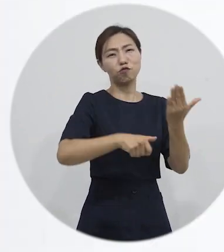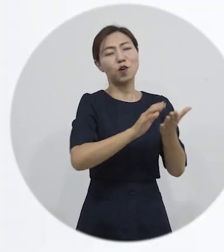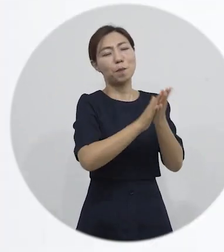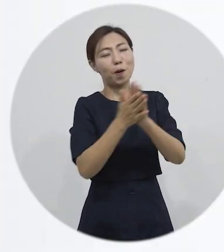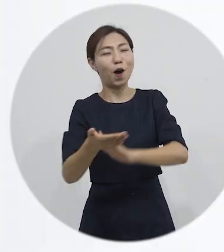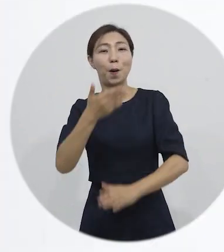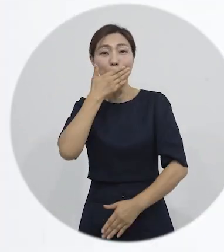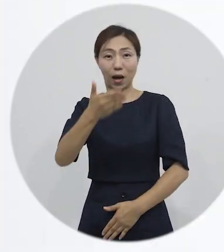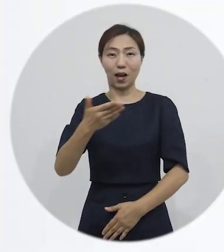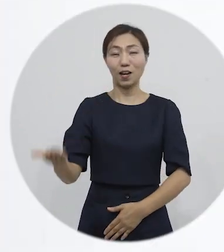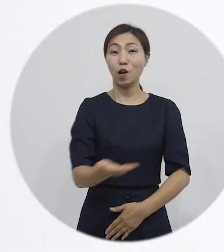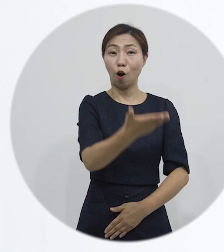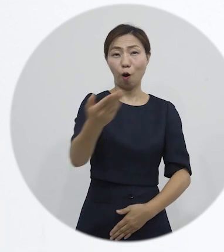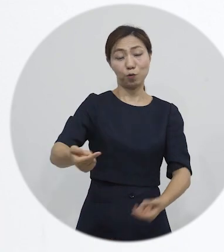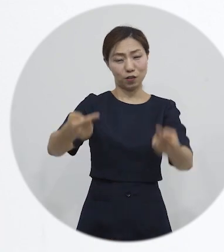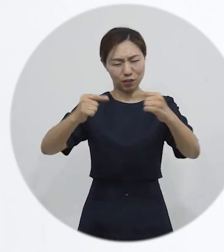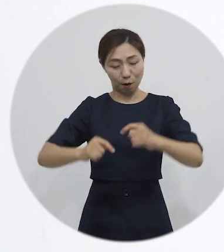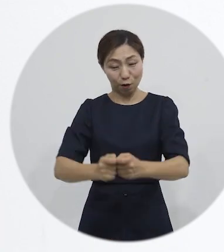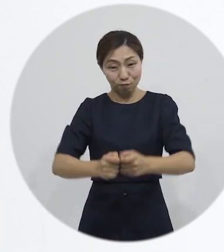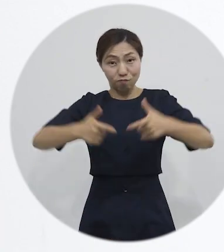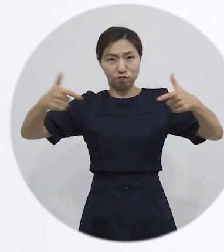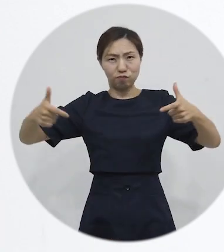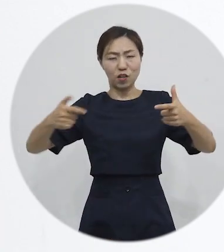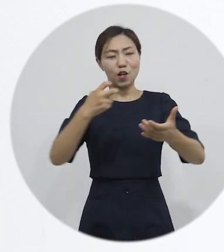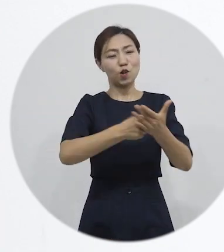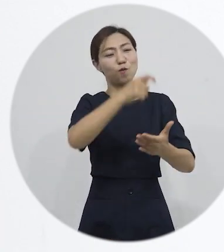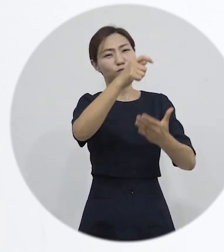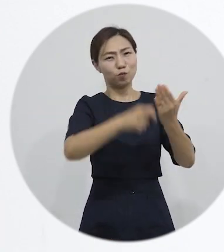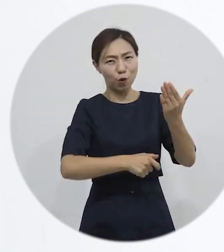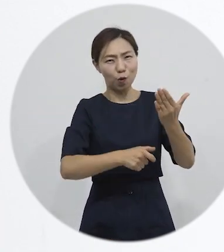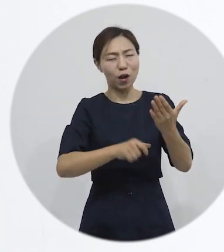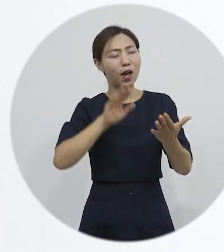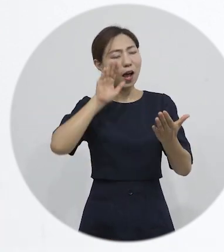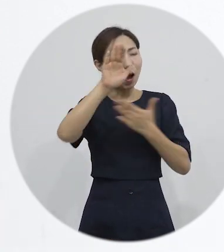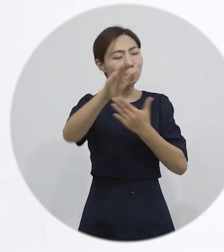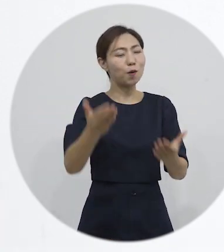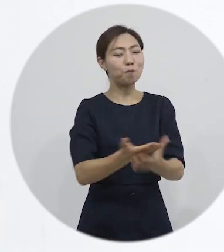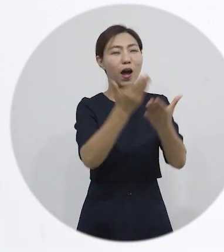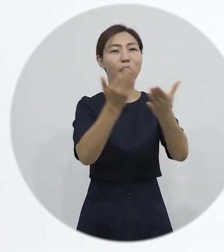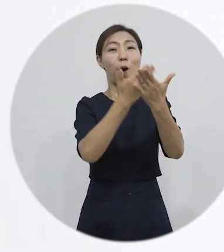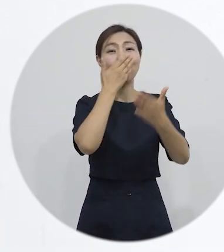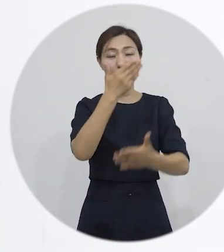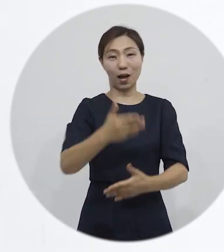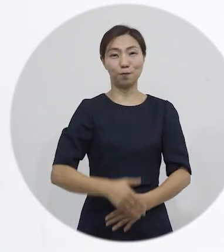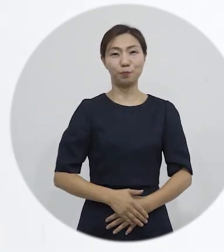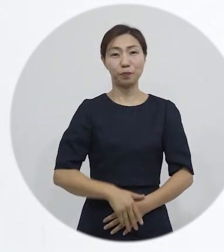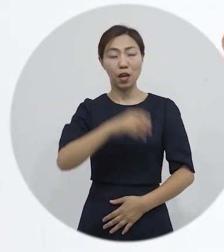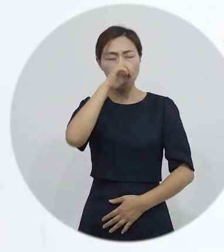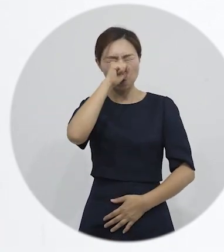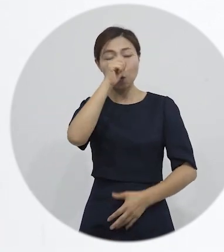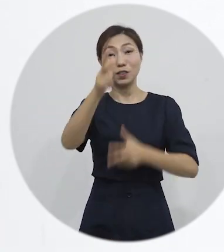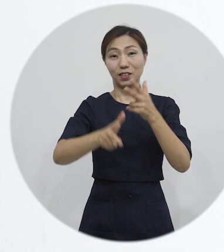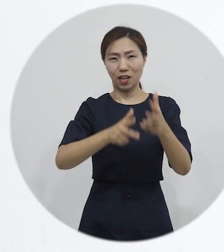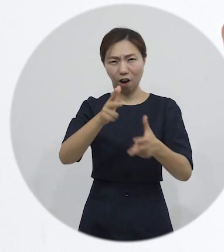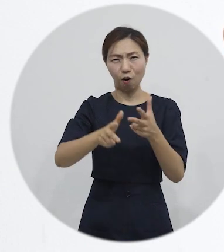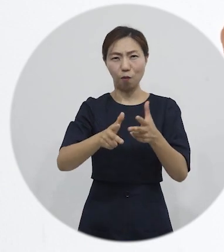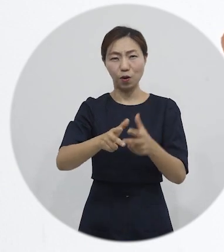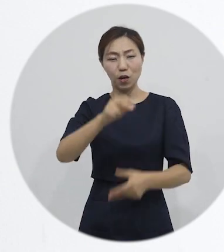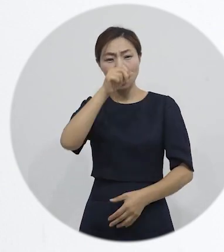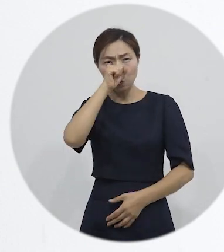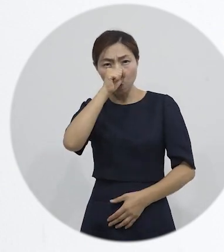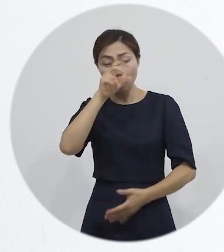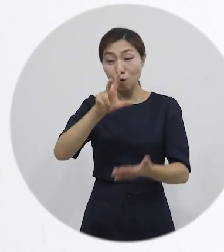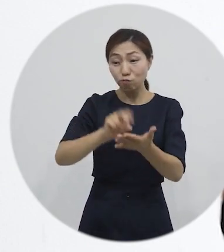여러분들의 참여에 이 제도의 미래가 달려 있다라고 하는 거 꼭 기억해 주시고요. 좋은 사업들, 아니 그